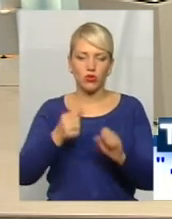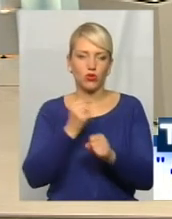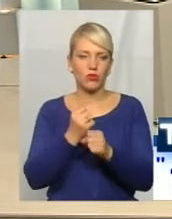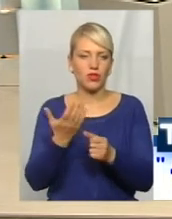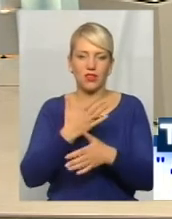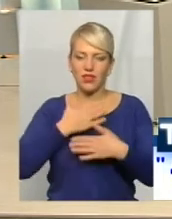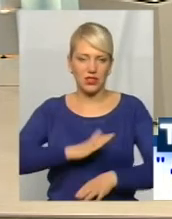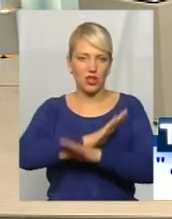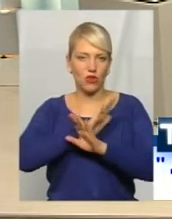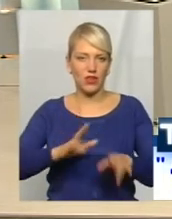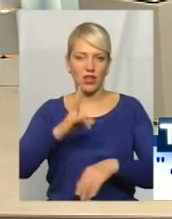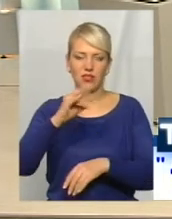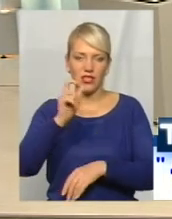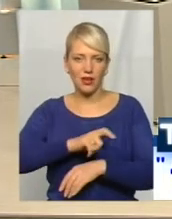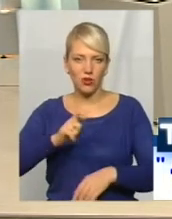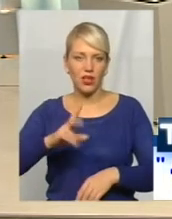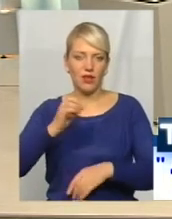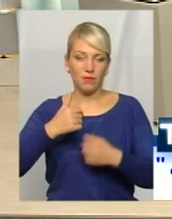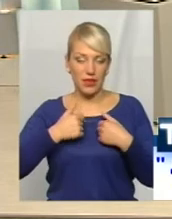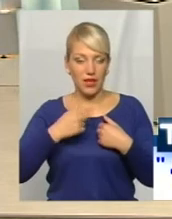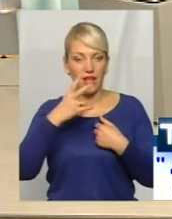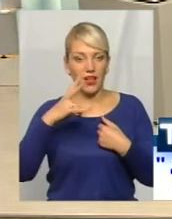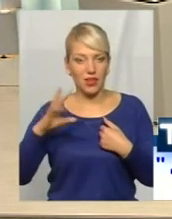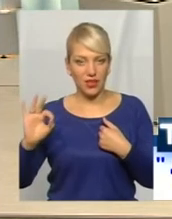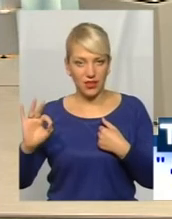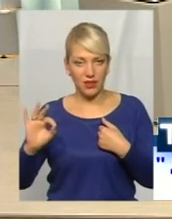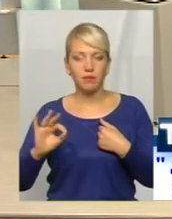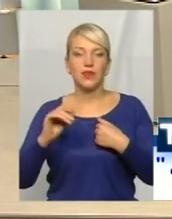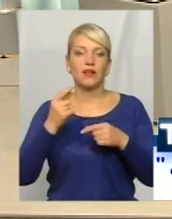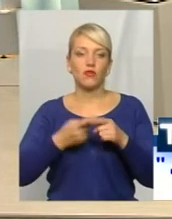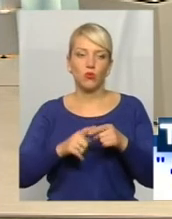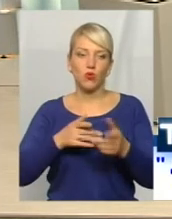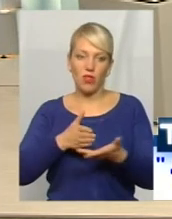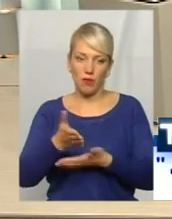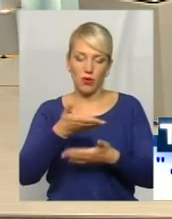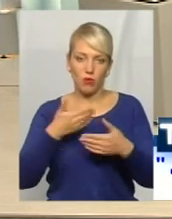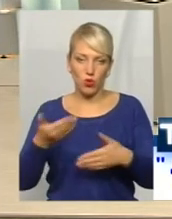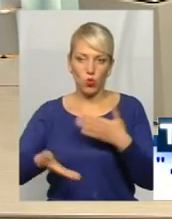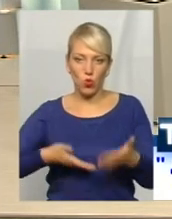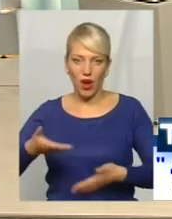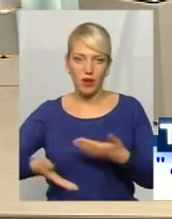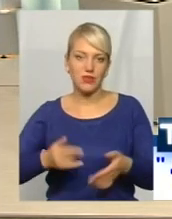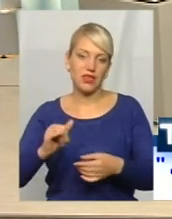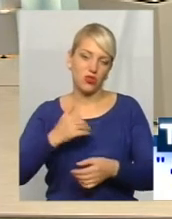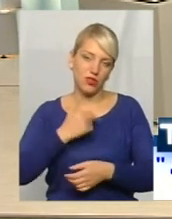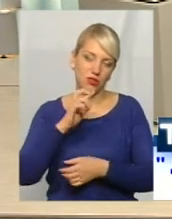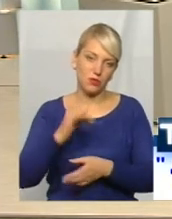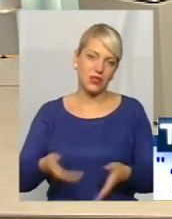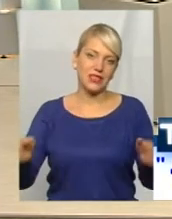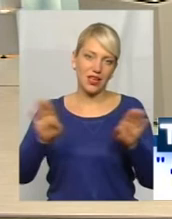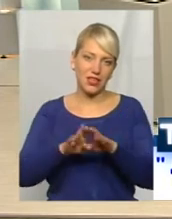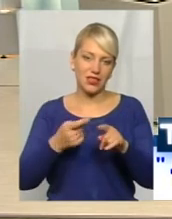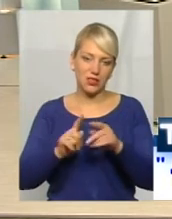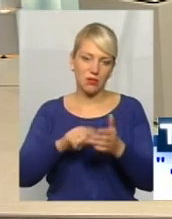зовсім задовольняє і мешканців, і мене. Але в тому напрямку ми рухаємося, і хотілося б закрити то питання